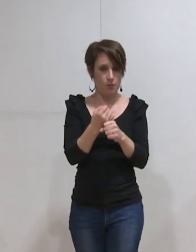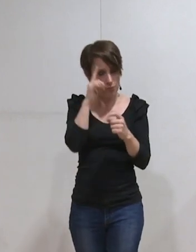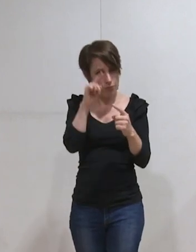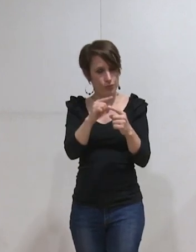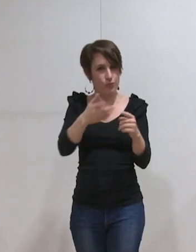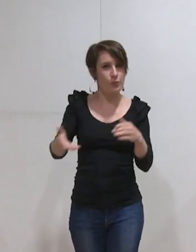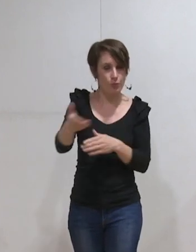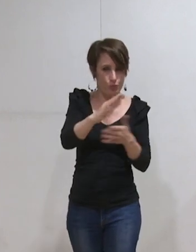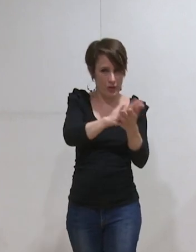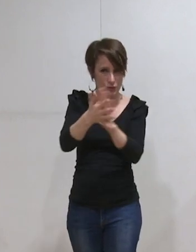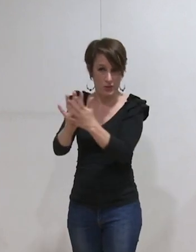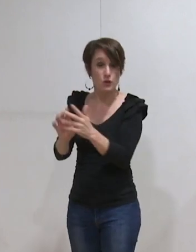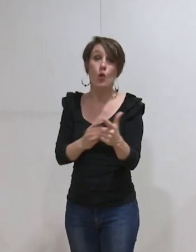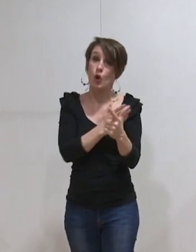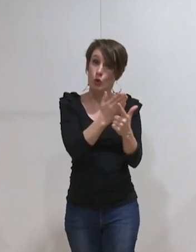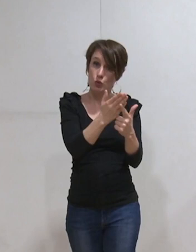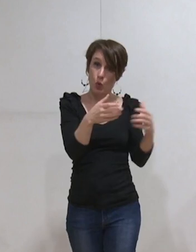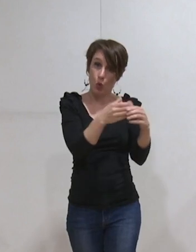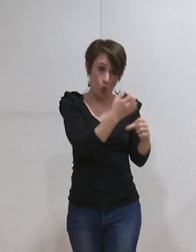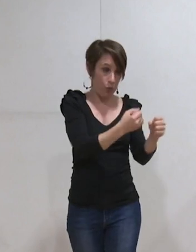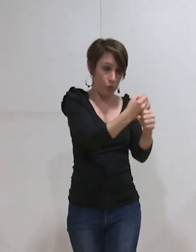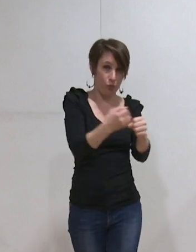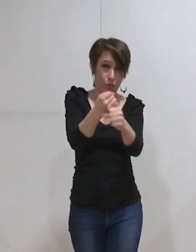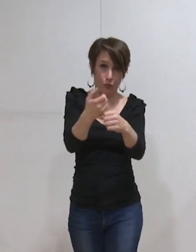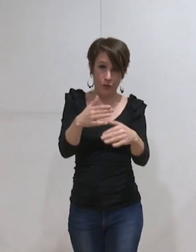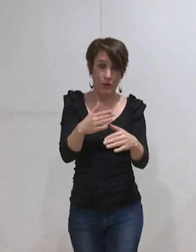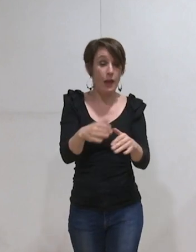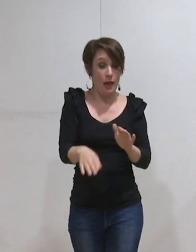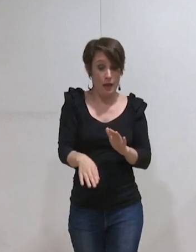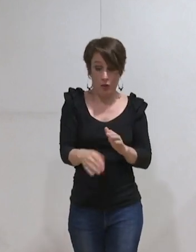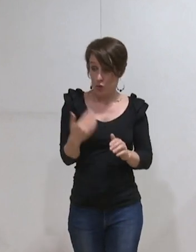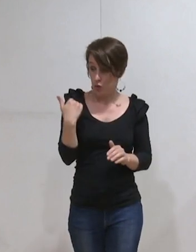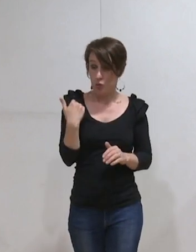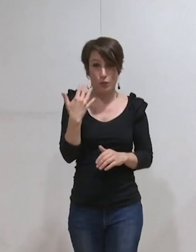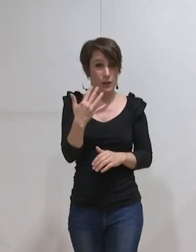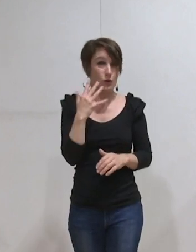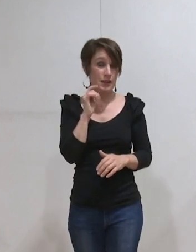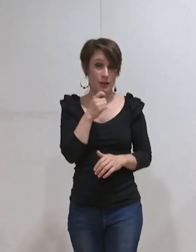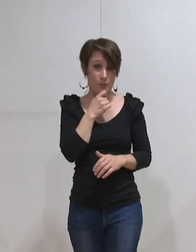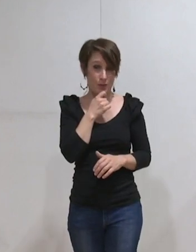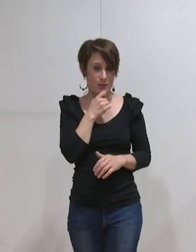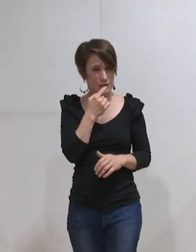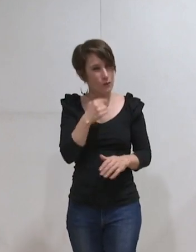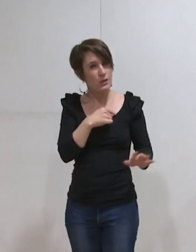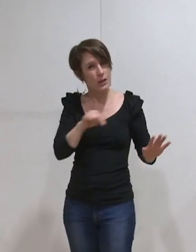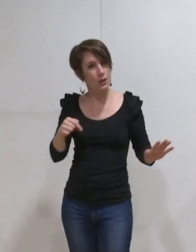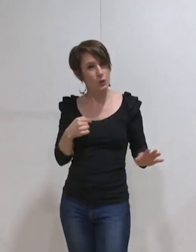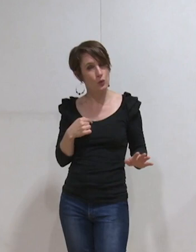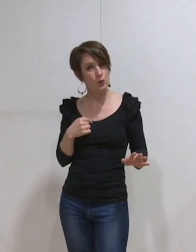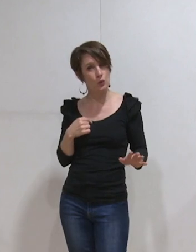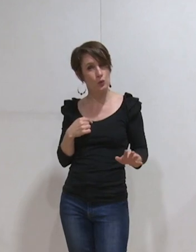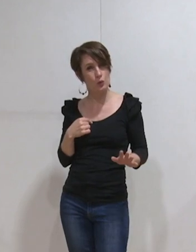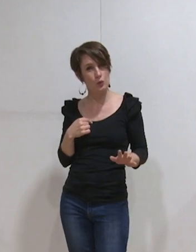sont déjà constitué à partir du 5 mars nous sommes arrivés déjà au